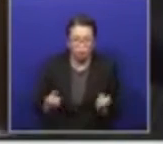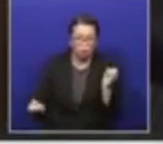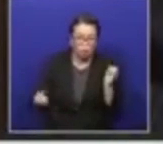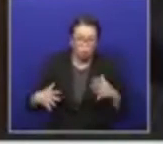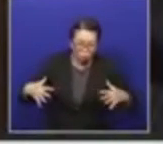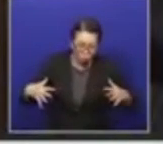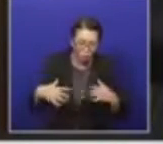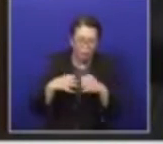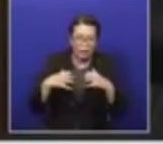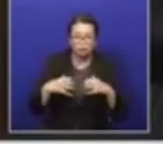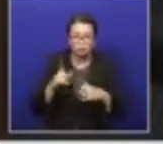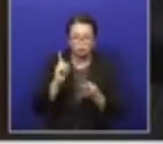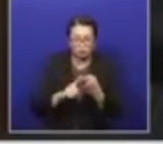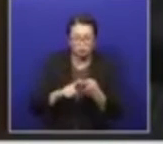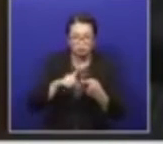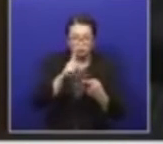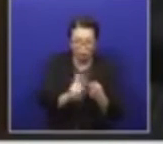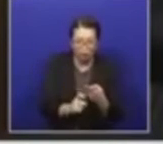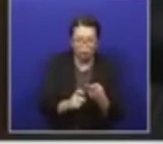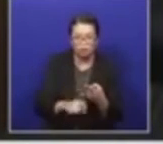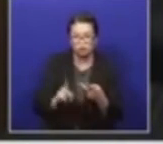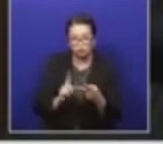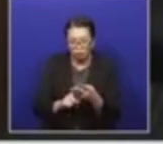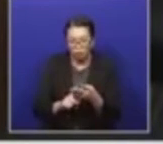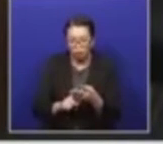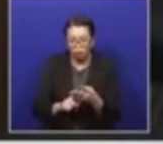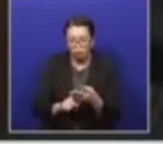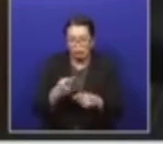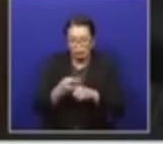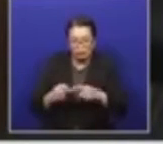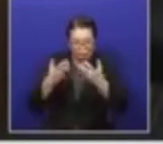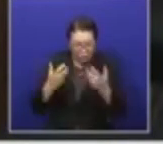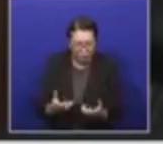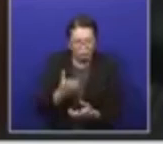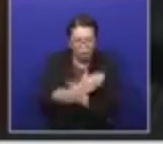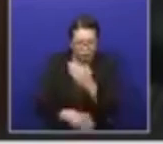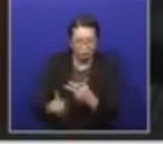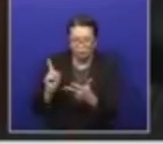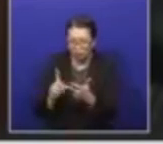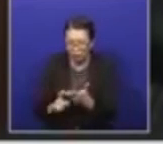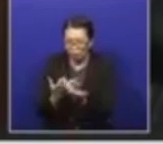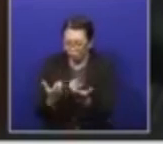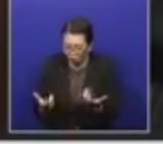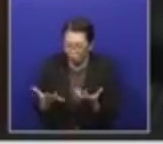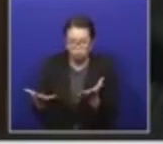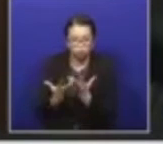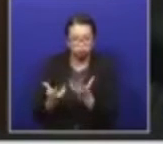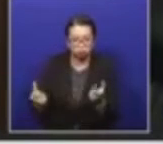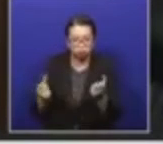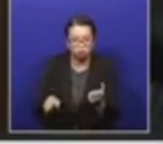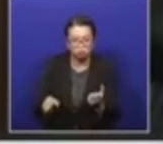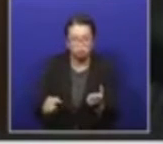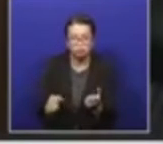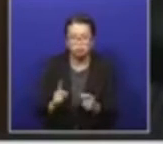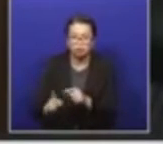ครั้งหนึ่งนะครับ1เสียชีวิต2พิการ3ทรัพย์สินเสียหายผมเคยรู้จักครับคน